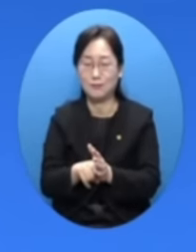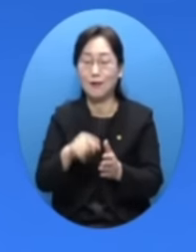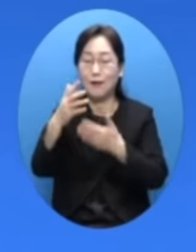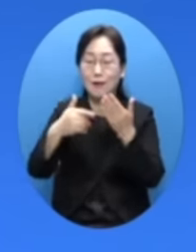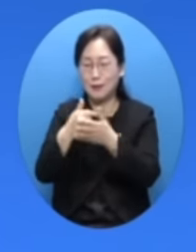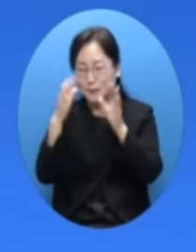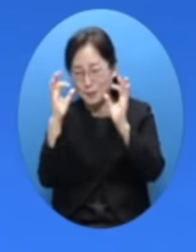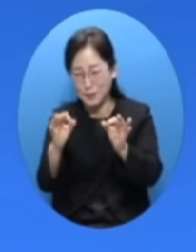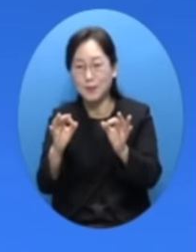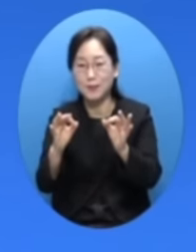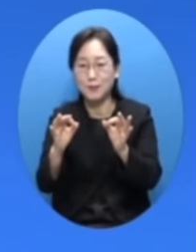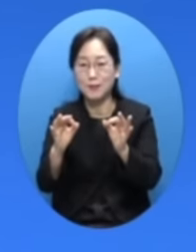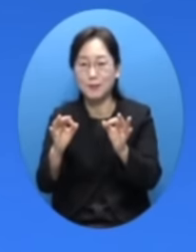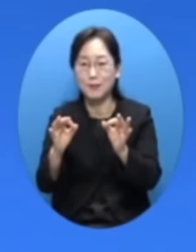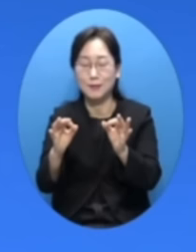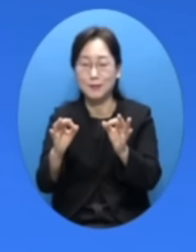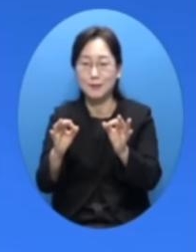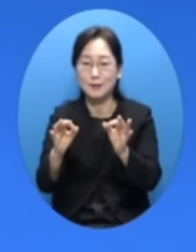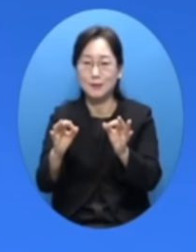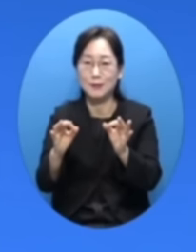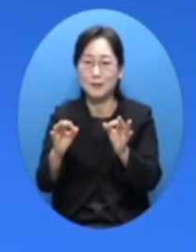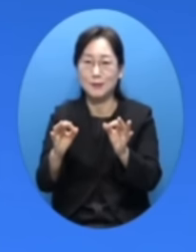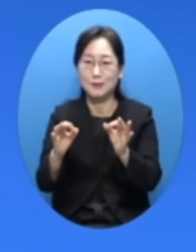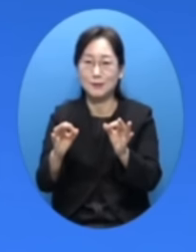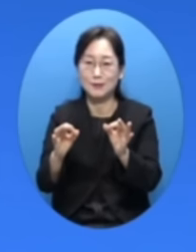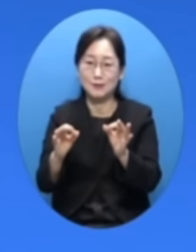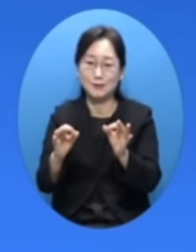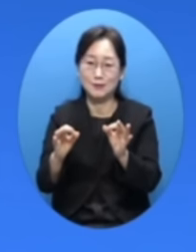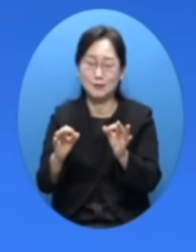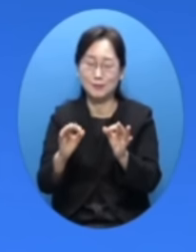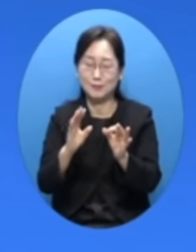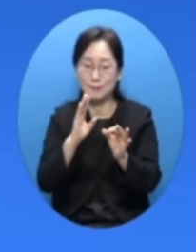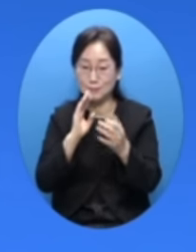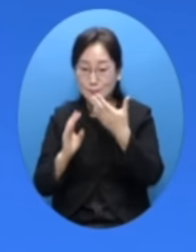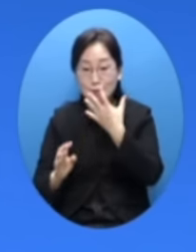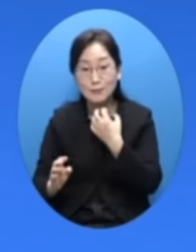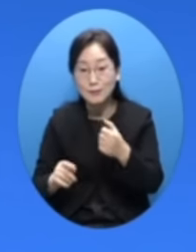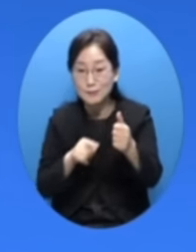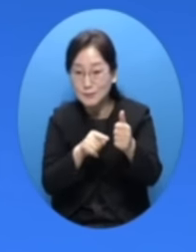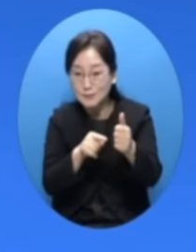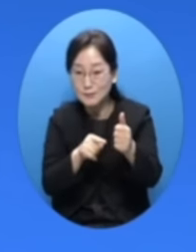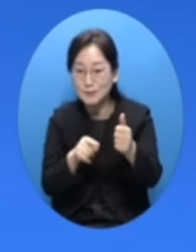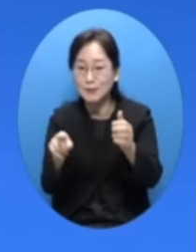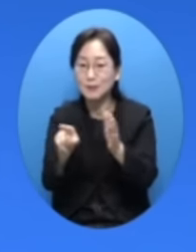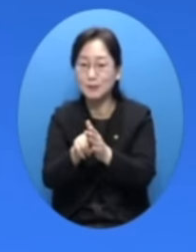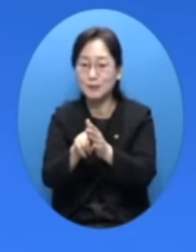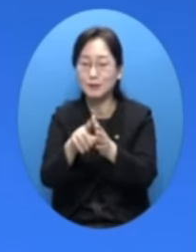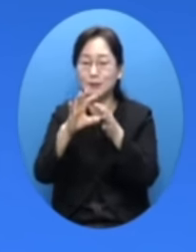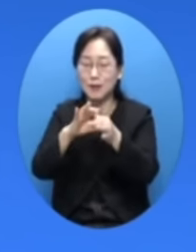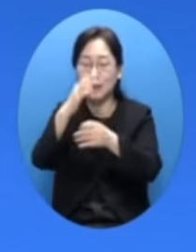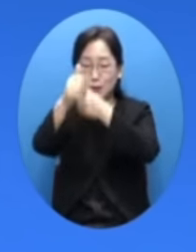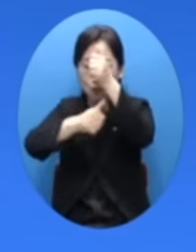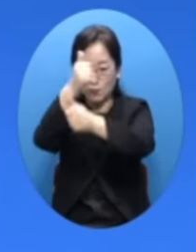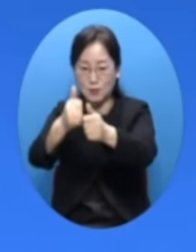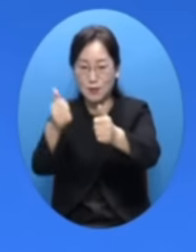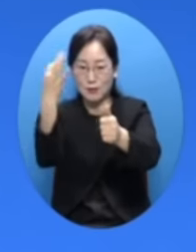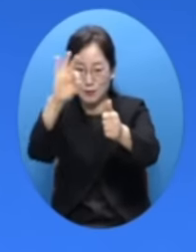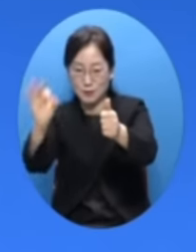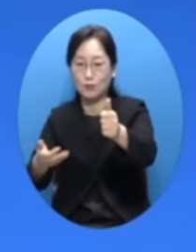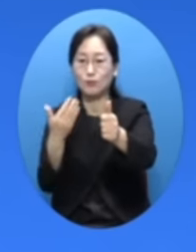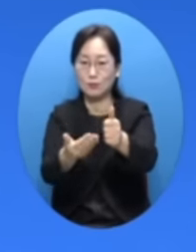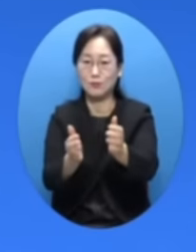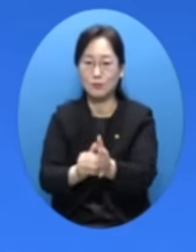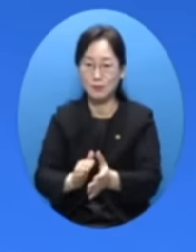하나님이 보시고 그를 믿음의 조상으로 세워주신 것입니다.